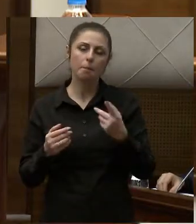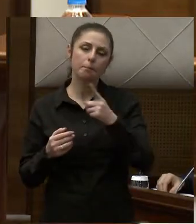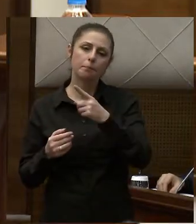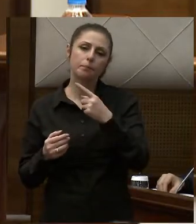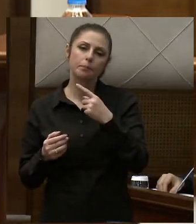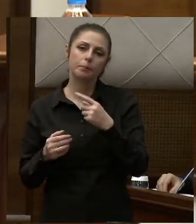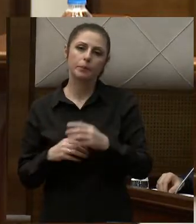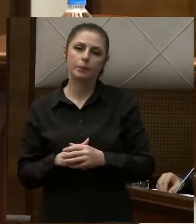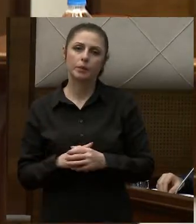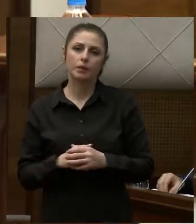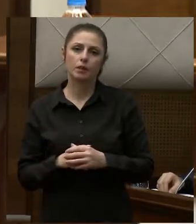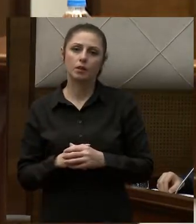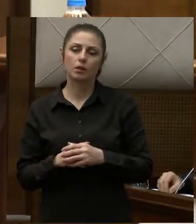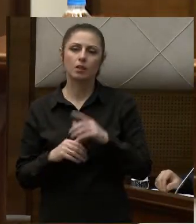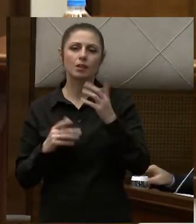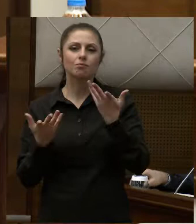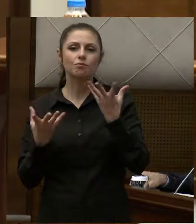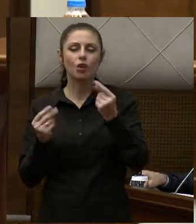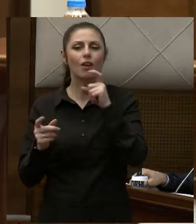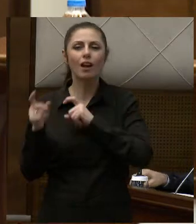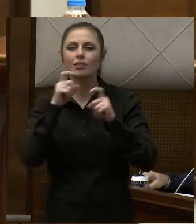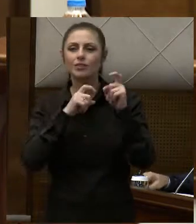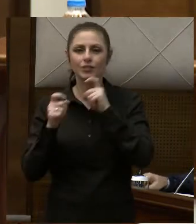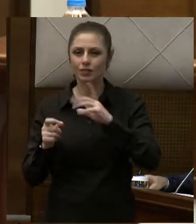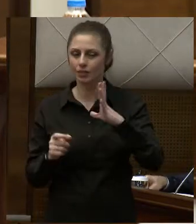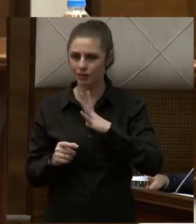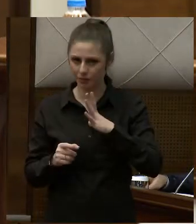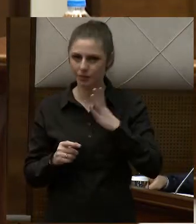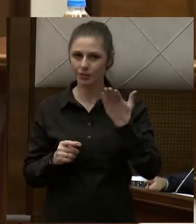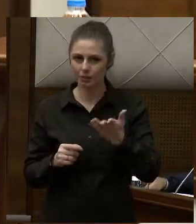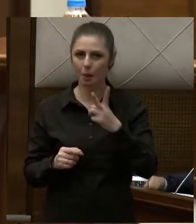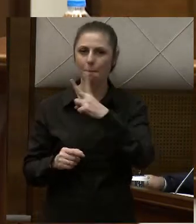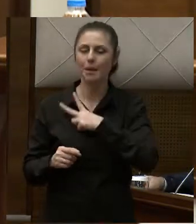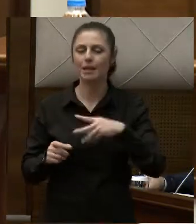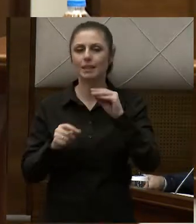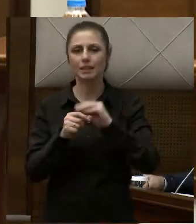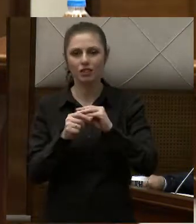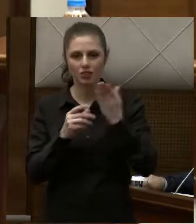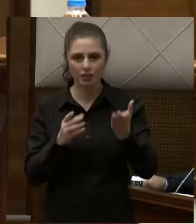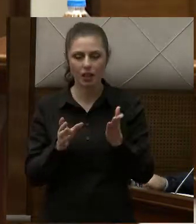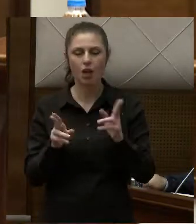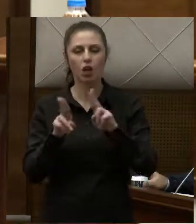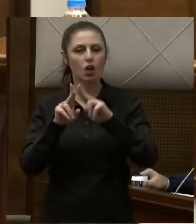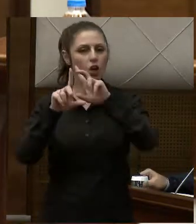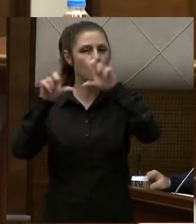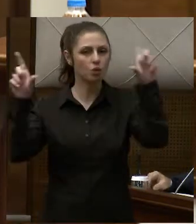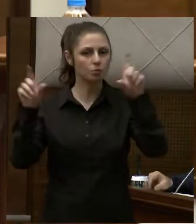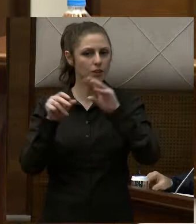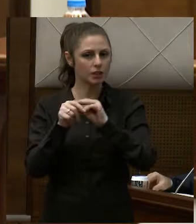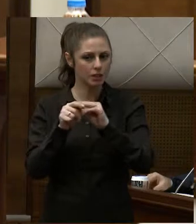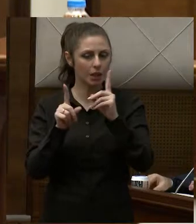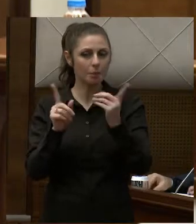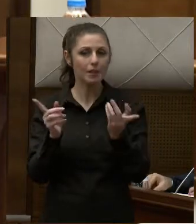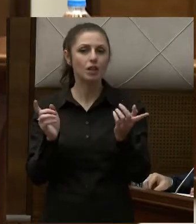yapayım. Şimdi bunlar doğru şeyler değil. Çünkü belediyeler arasında, kurumlar arasında, devlet kurumları arasında